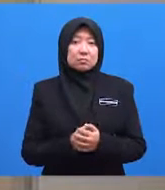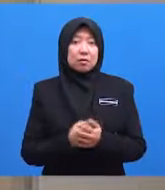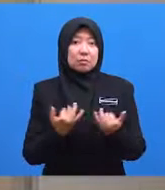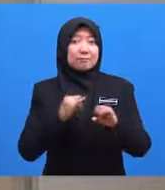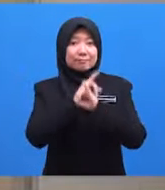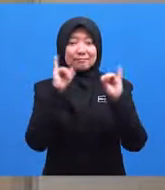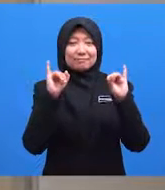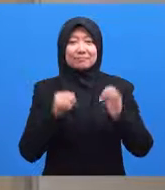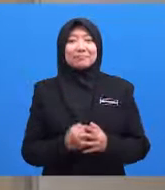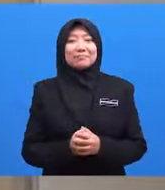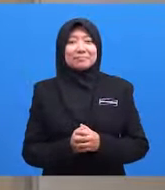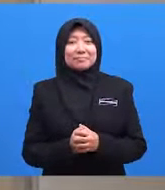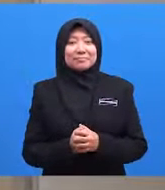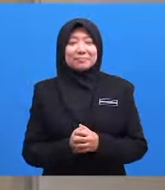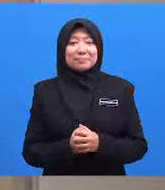terangkan.